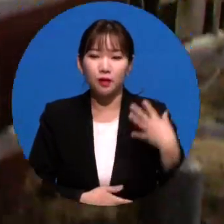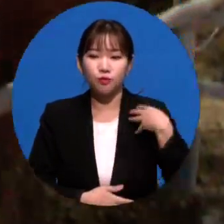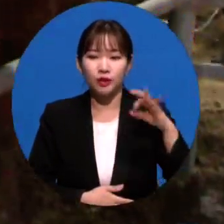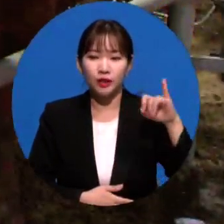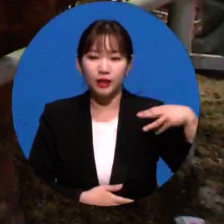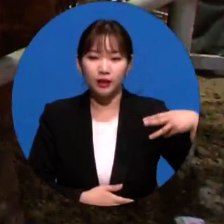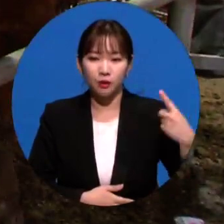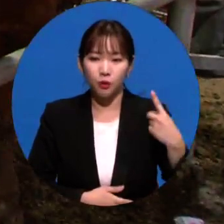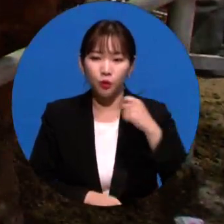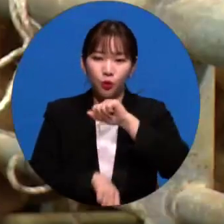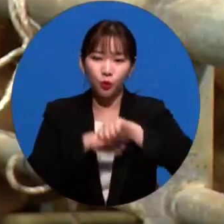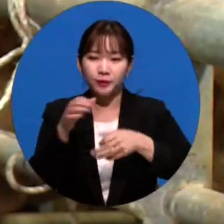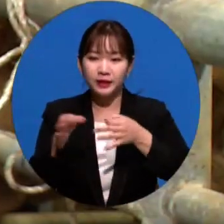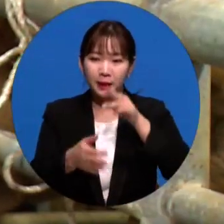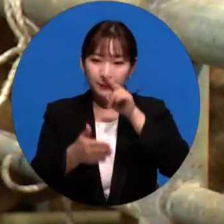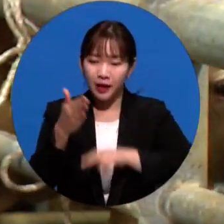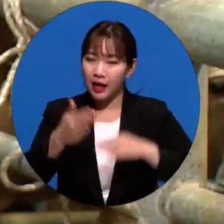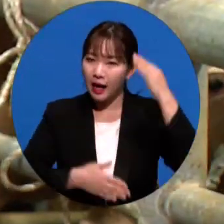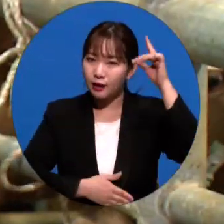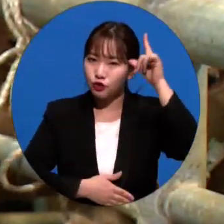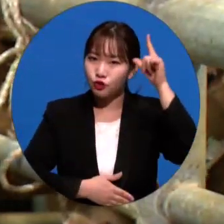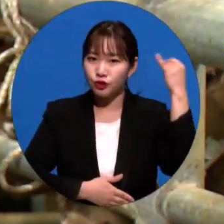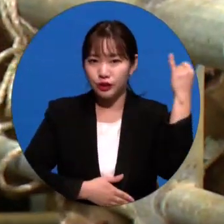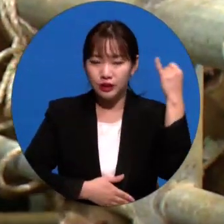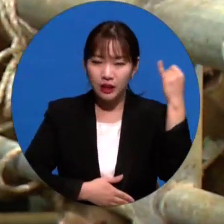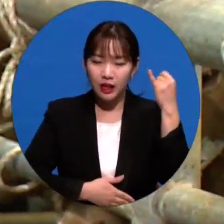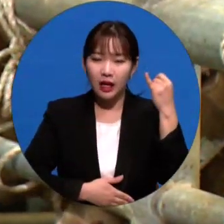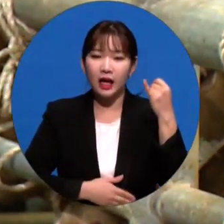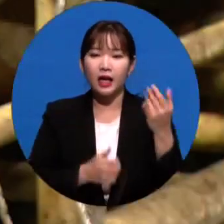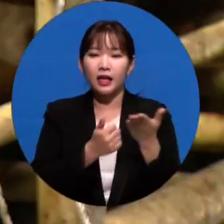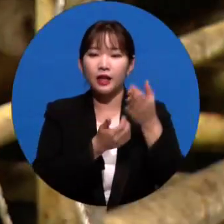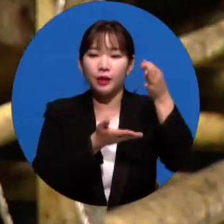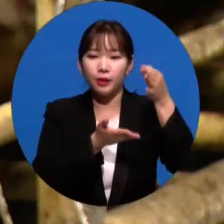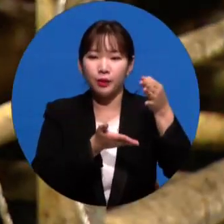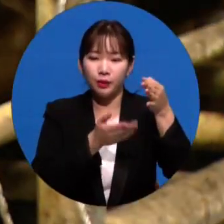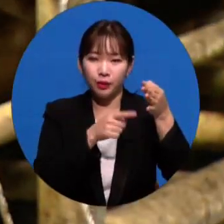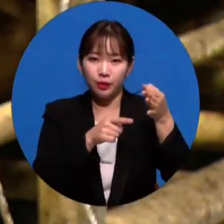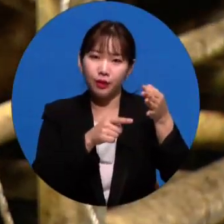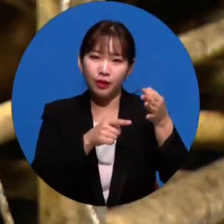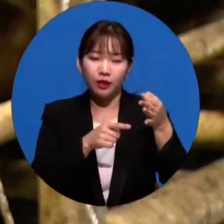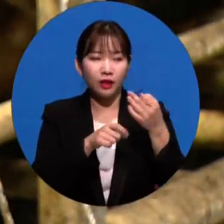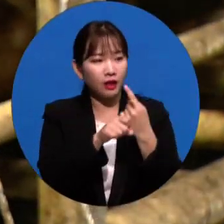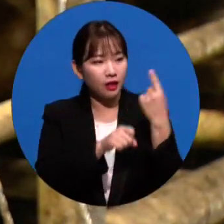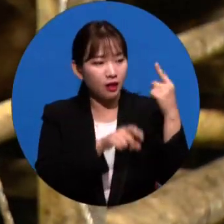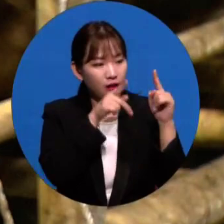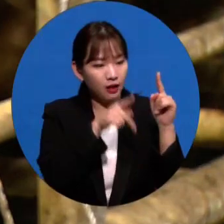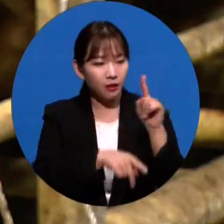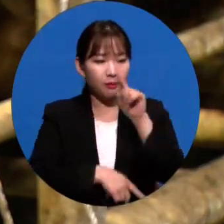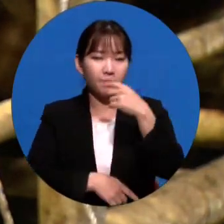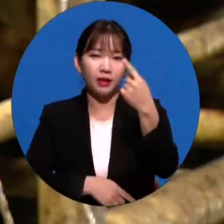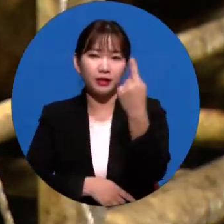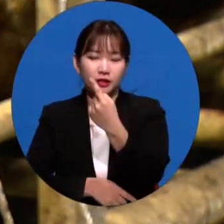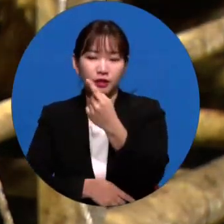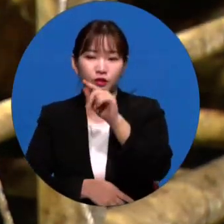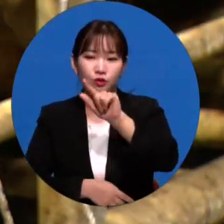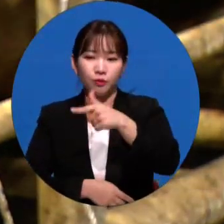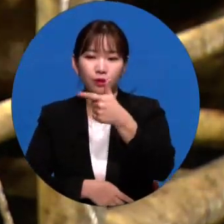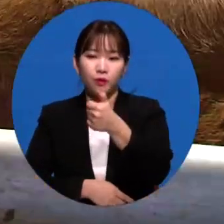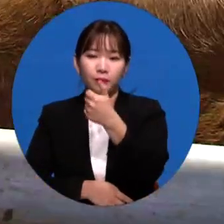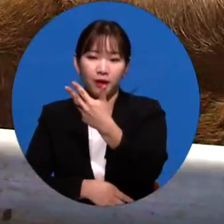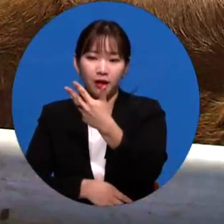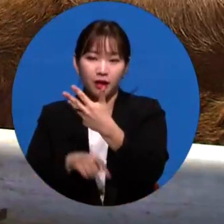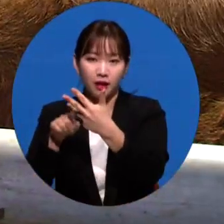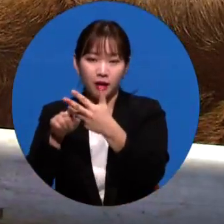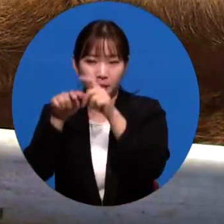무한일로 가축시장에서 거래된 한우, 암소, 산지 시세입니다. 1년 전 1kg에 1만